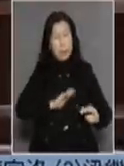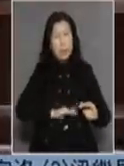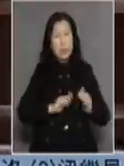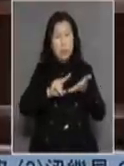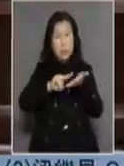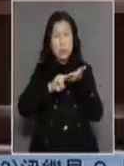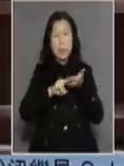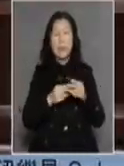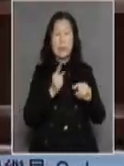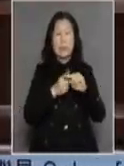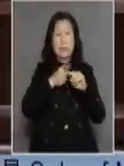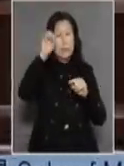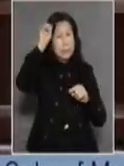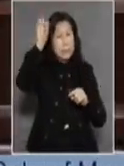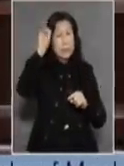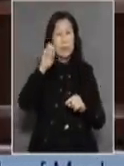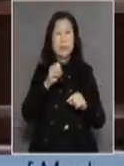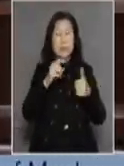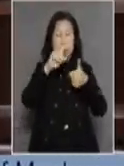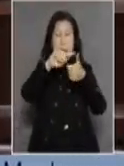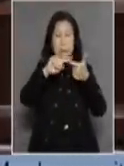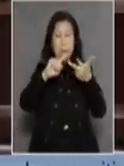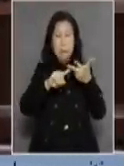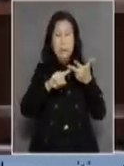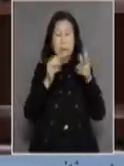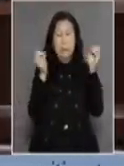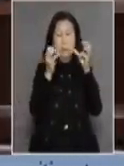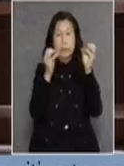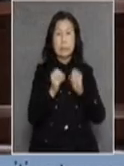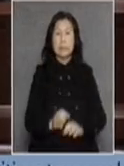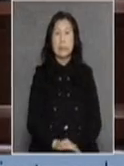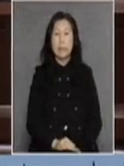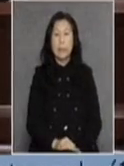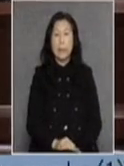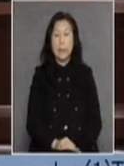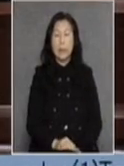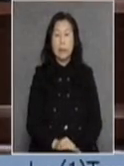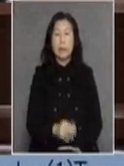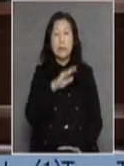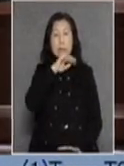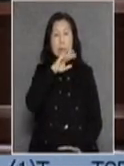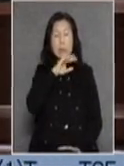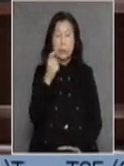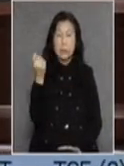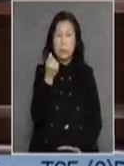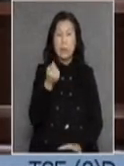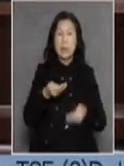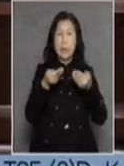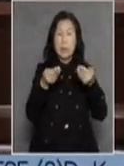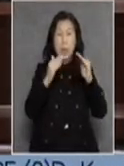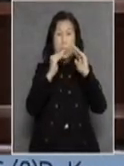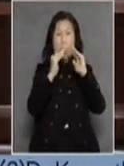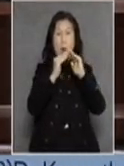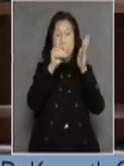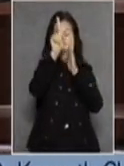我就會提出這個以下的討論。主席，如果要很快讓樓市可以